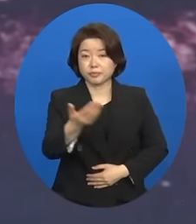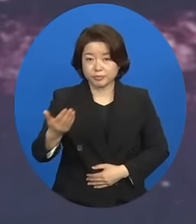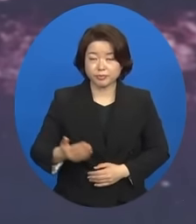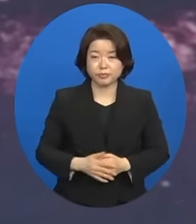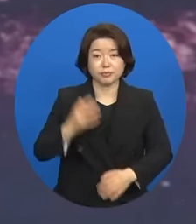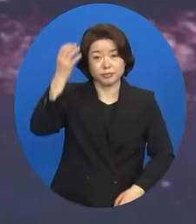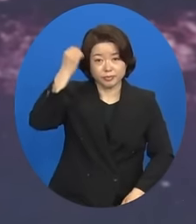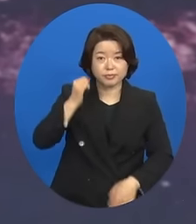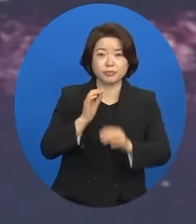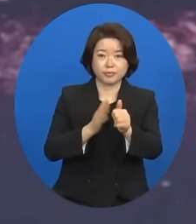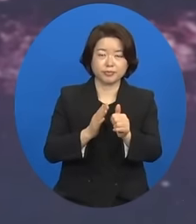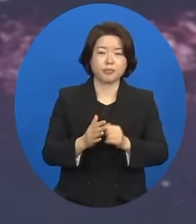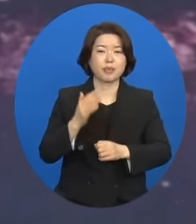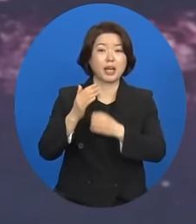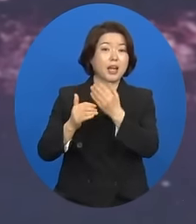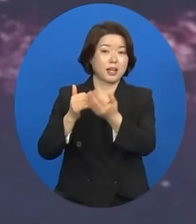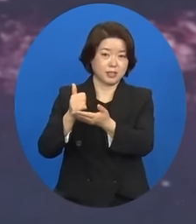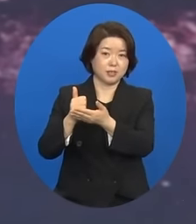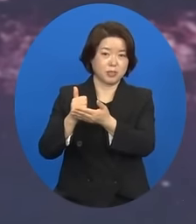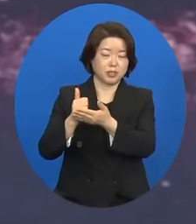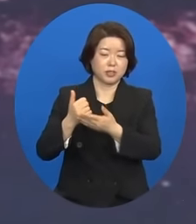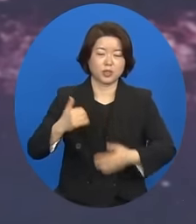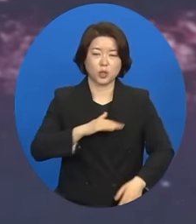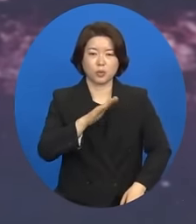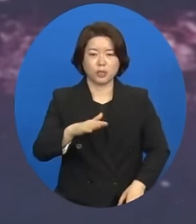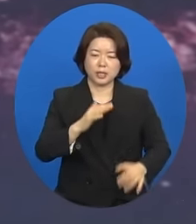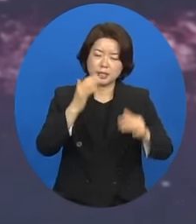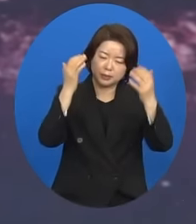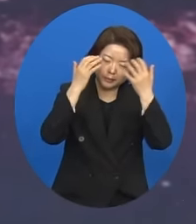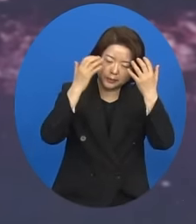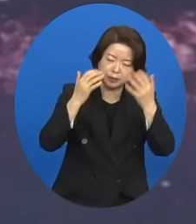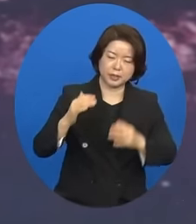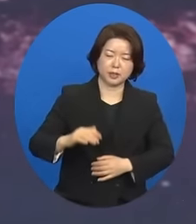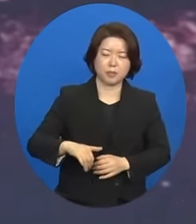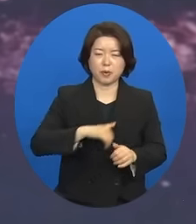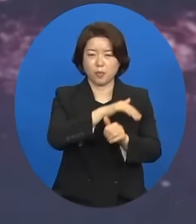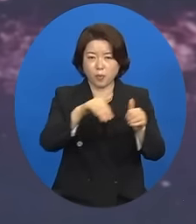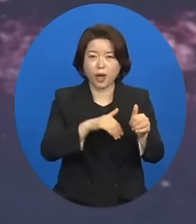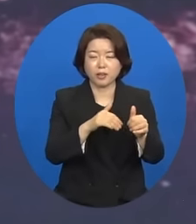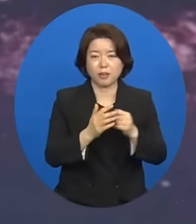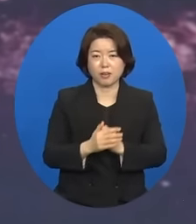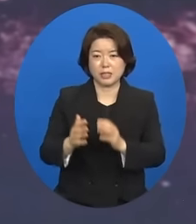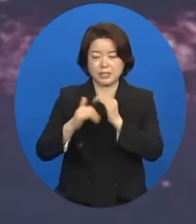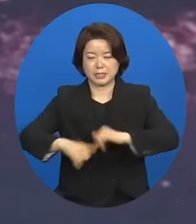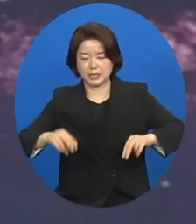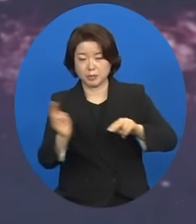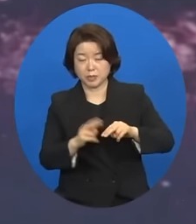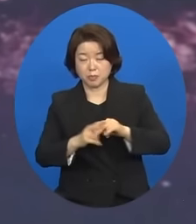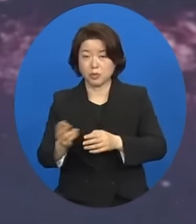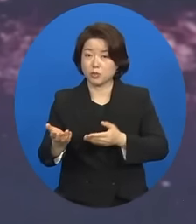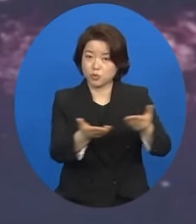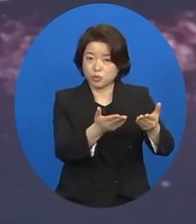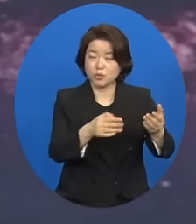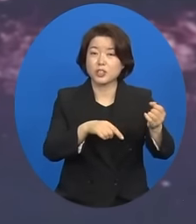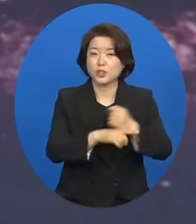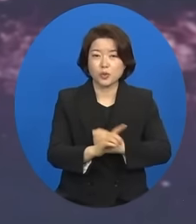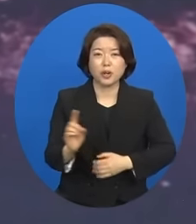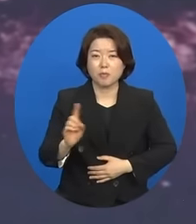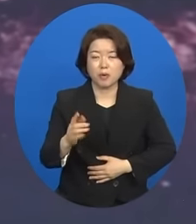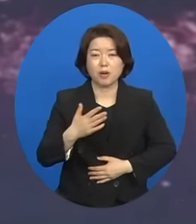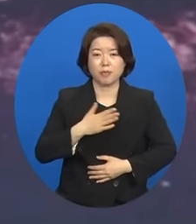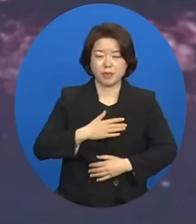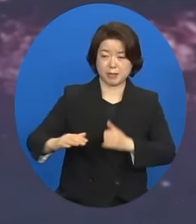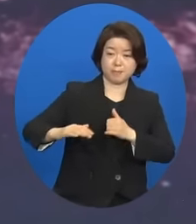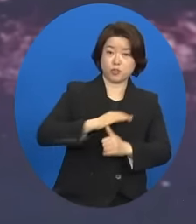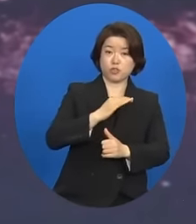기억하십시오 하나님께서 우리에게 역경과 고난의 환경 혹은 사람의 채찍을 붙이신 것은 우리를 죽이시는